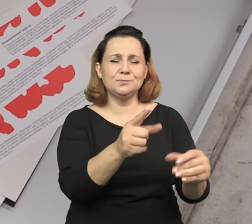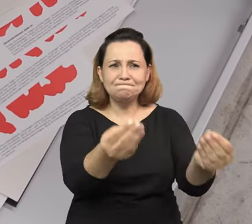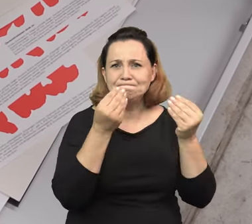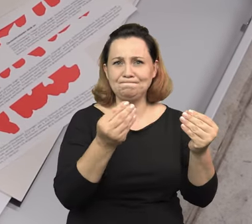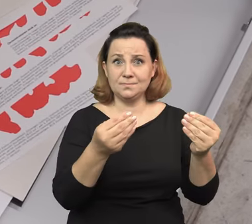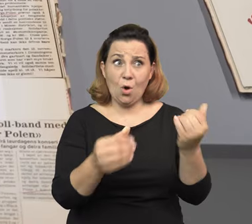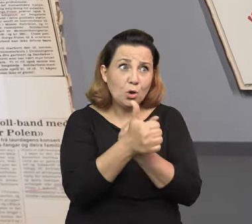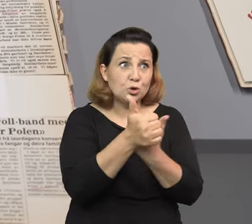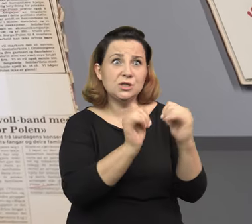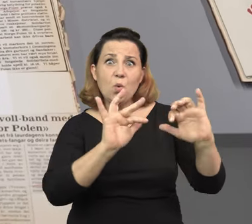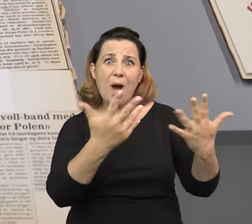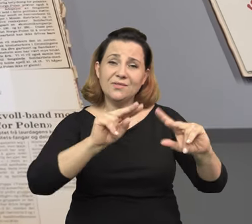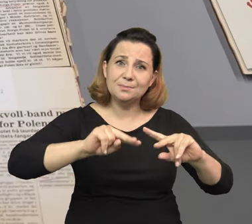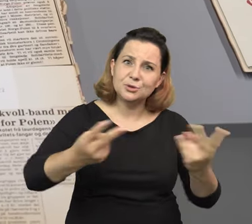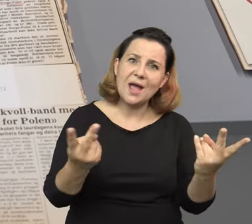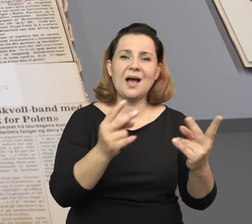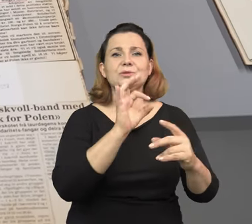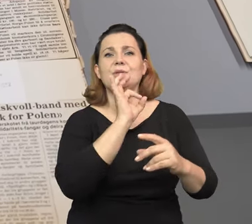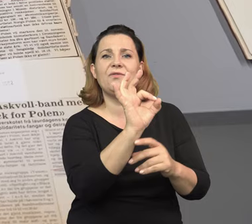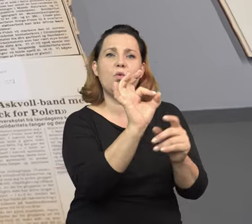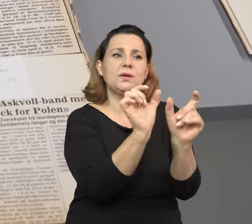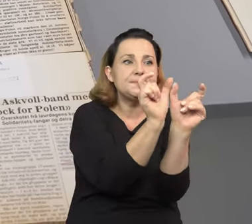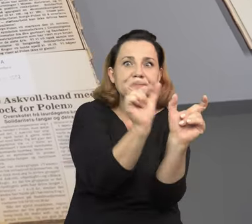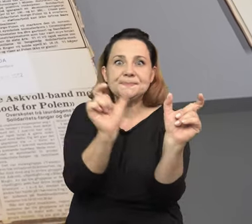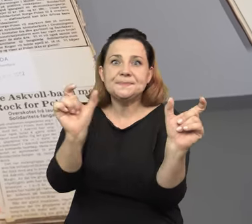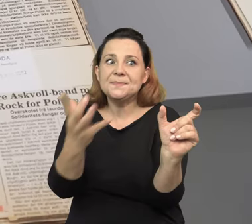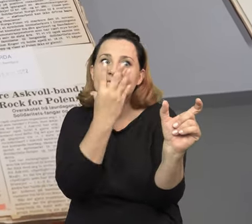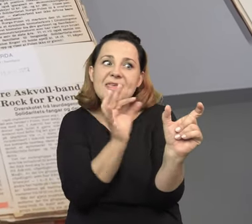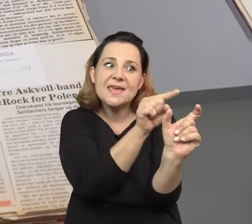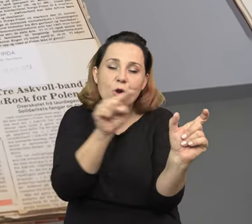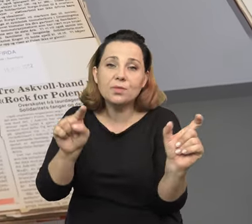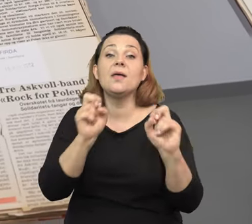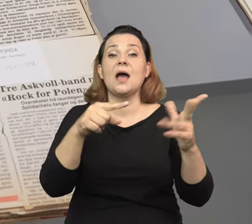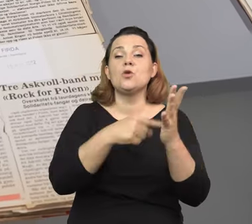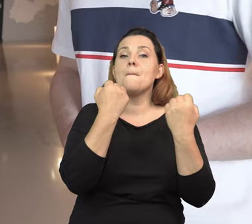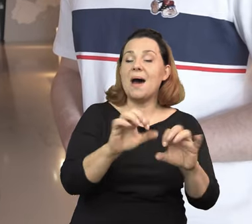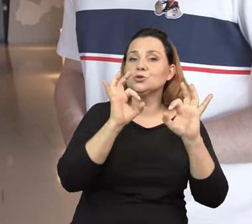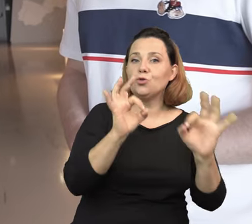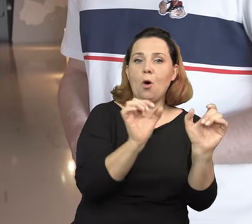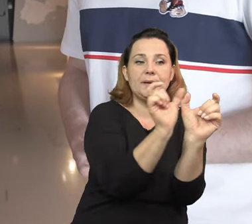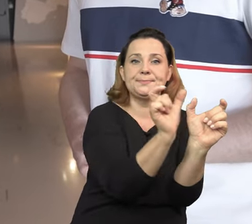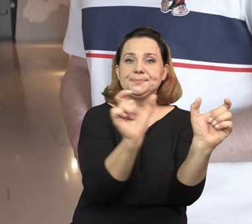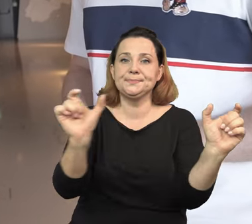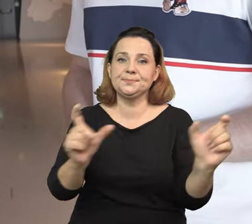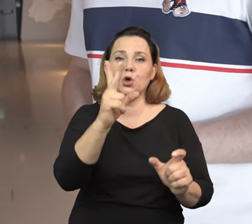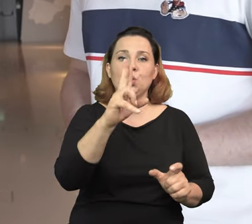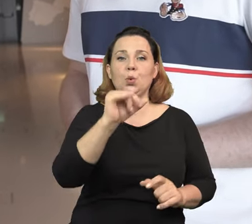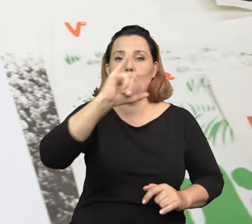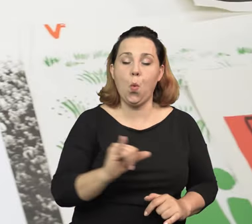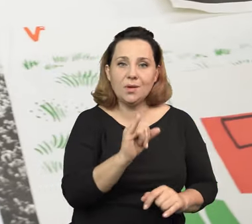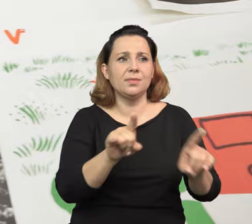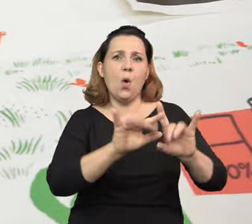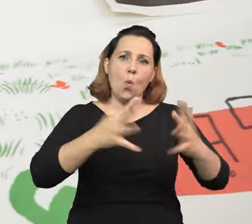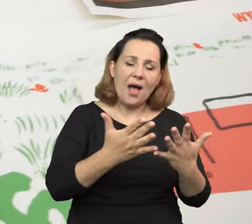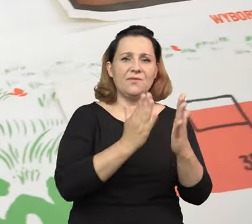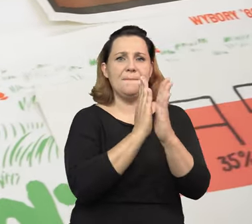przekazie, kroju? Tak, to jest bardzo dobry krój, wyrafinowany i jednocześnie prosty. Tak? Znaczy to